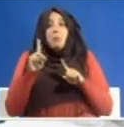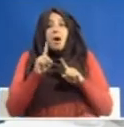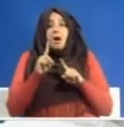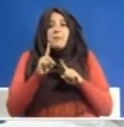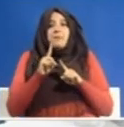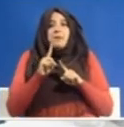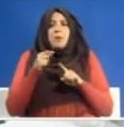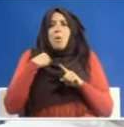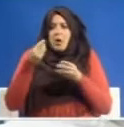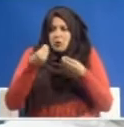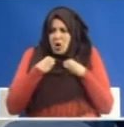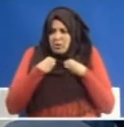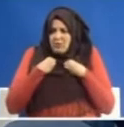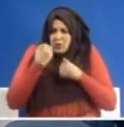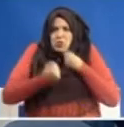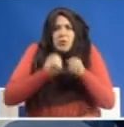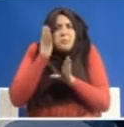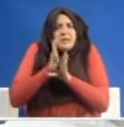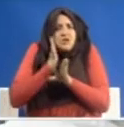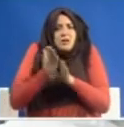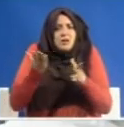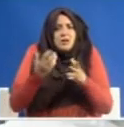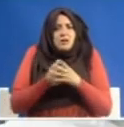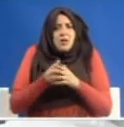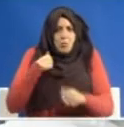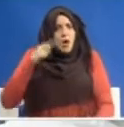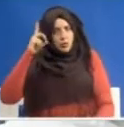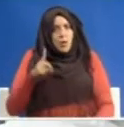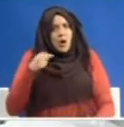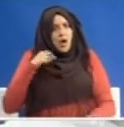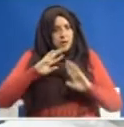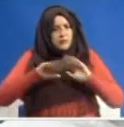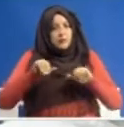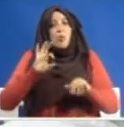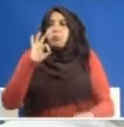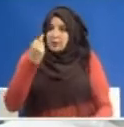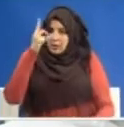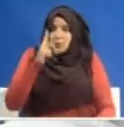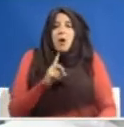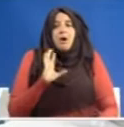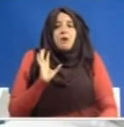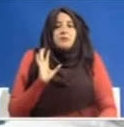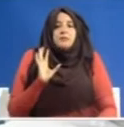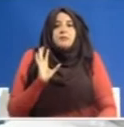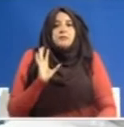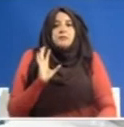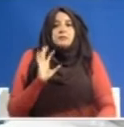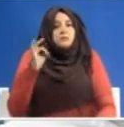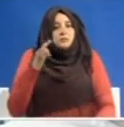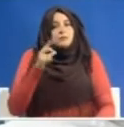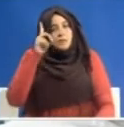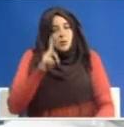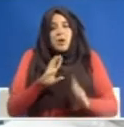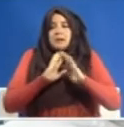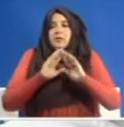هذا ألحق بي الضرر ولدي، هل لدي الحق أن أطلب التطليق؟ نقول نعم لديك الحق أن